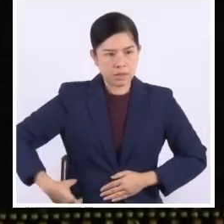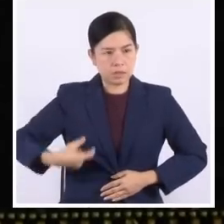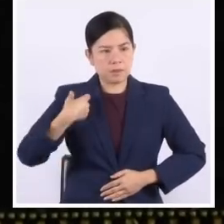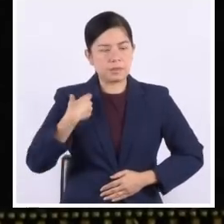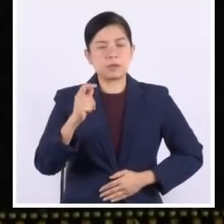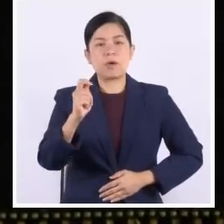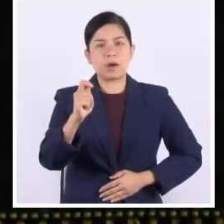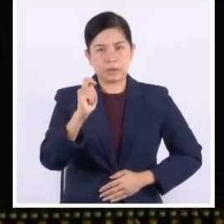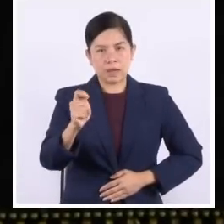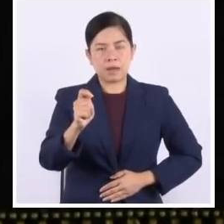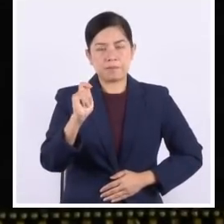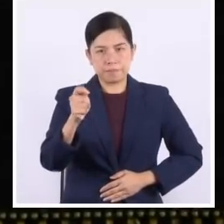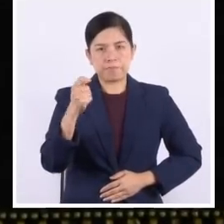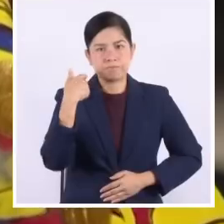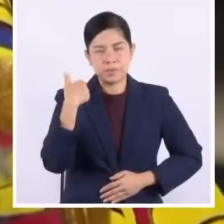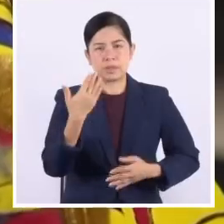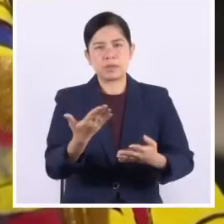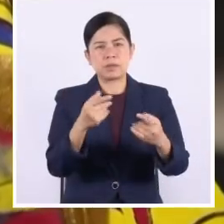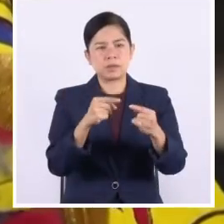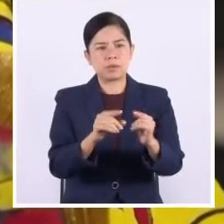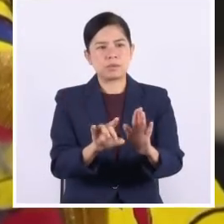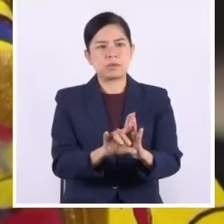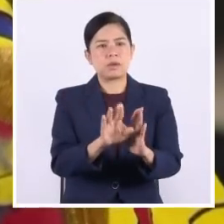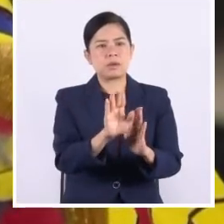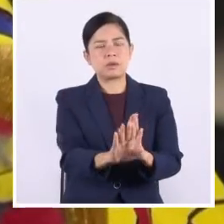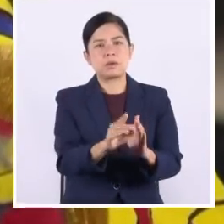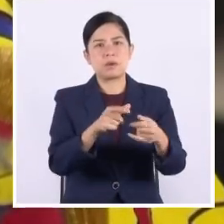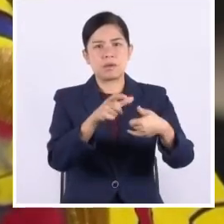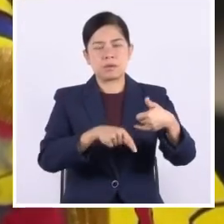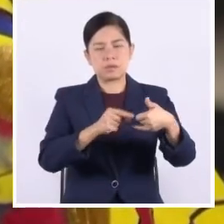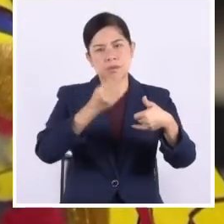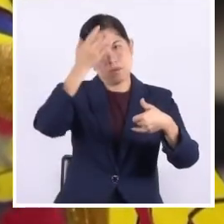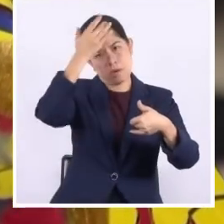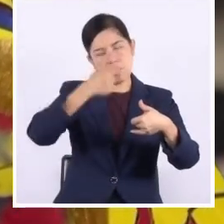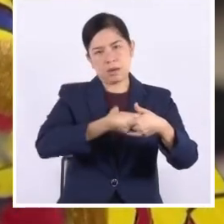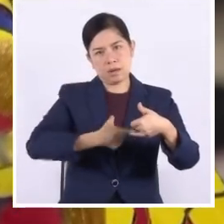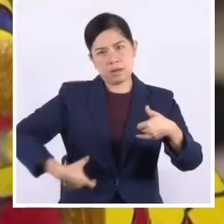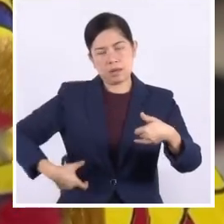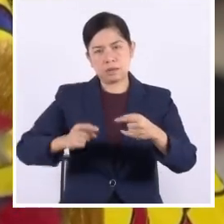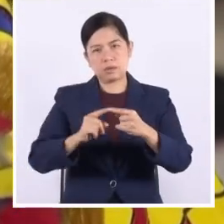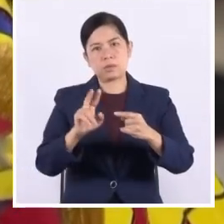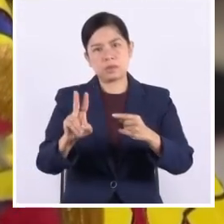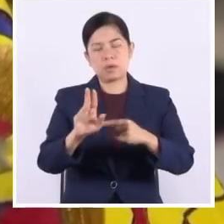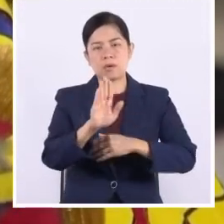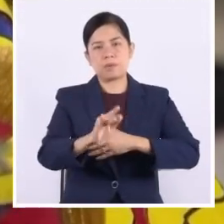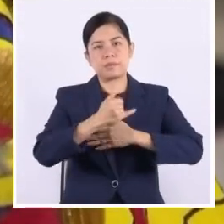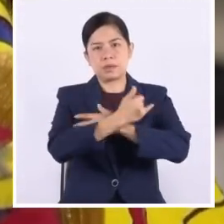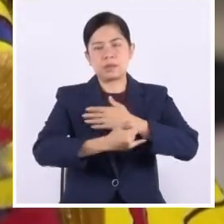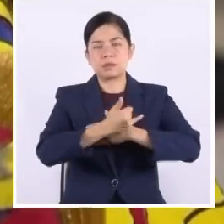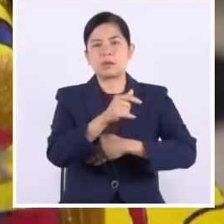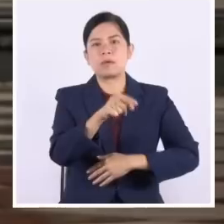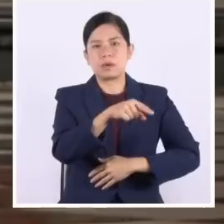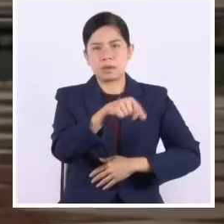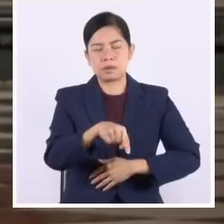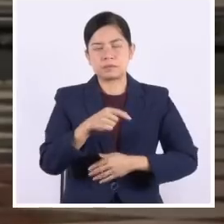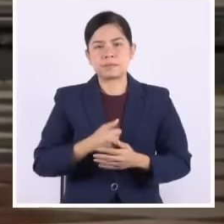เป็นการแสดงสัญลักษณ์สิ้นสุดการรับใช้สมเด็จพระราชินีนาถอลิซาเบธที่ 2ค่ะพิธีนี้ก็เป็นพิธีสำคัญเช่นเดียวกันซึ่ง